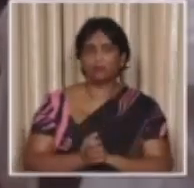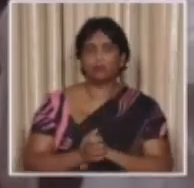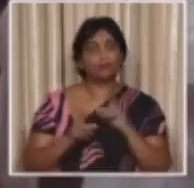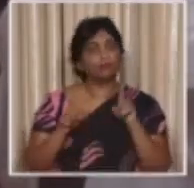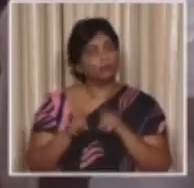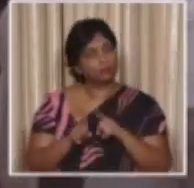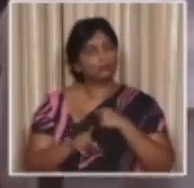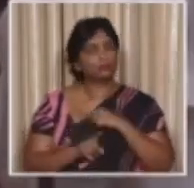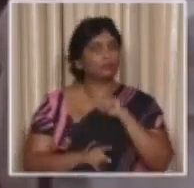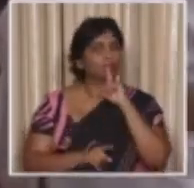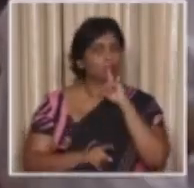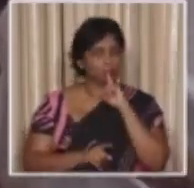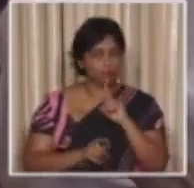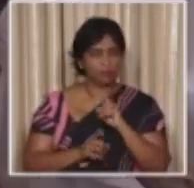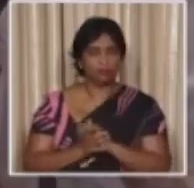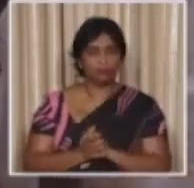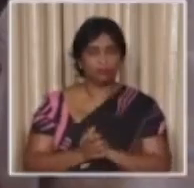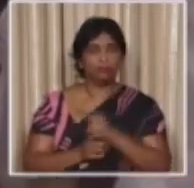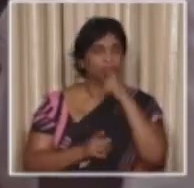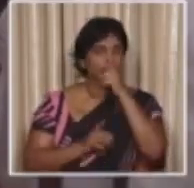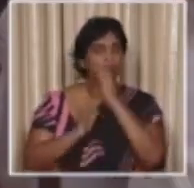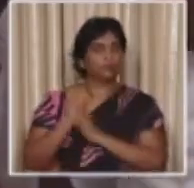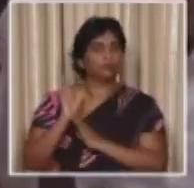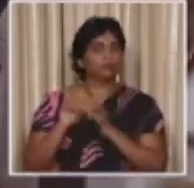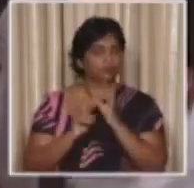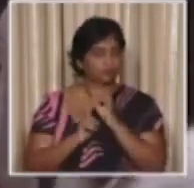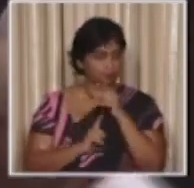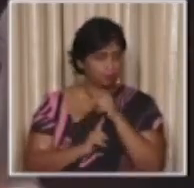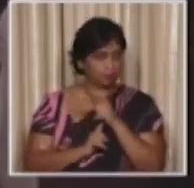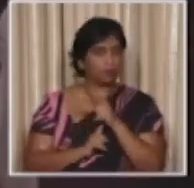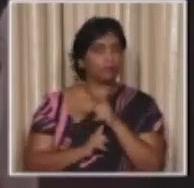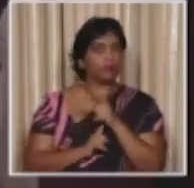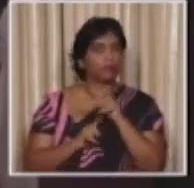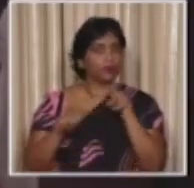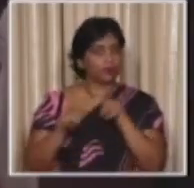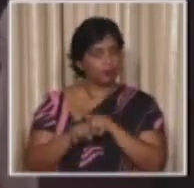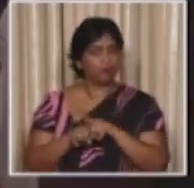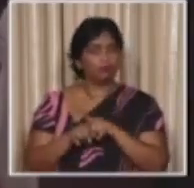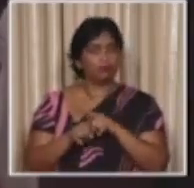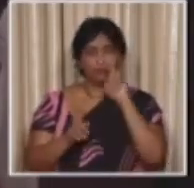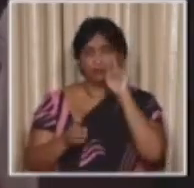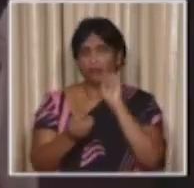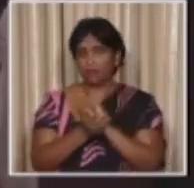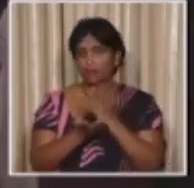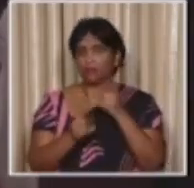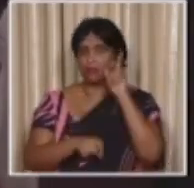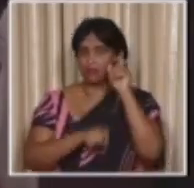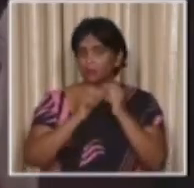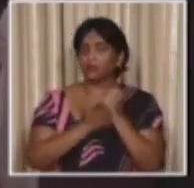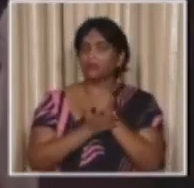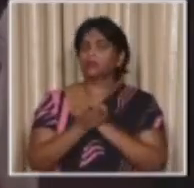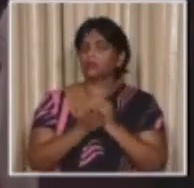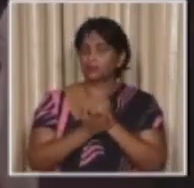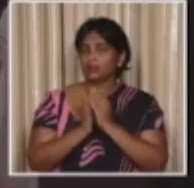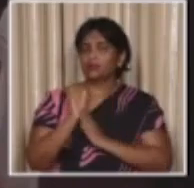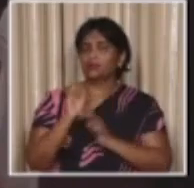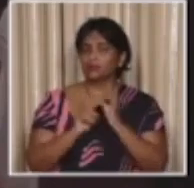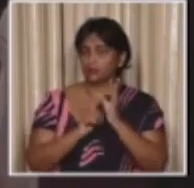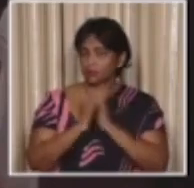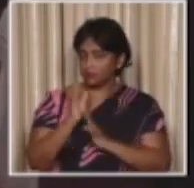වගේම මම ඔබතුමාට කියන්න කැමතියි මේ මන්ත්‍රීවරයාගේ ඇතුළු ඒ අනාරක්ෂිත තත්ත්වයට පත් වුණු සියලුම